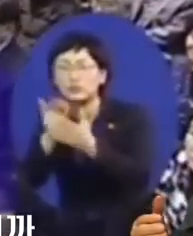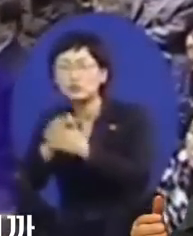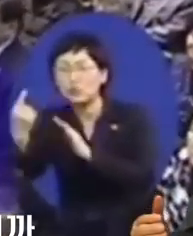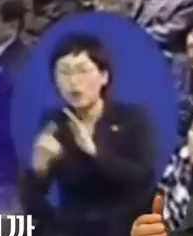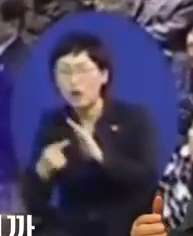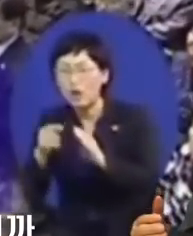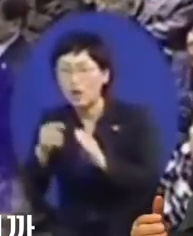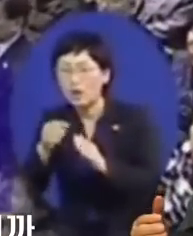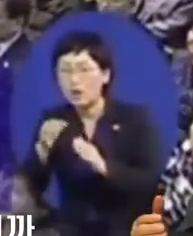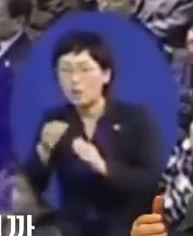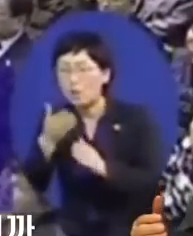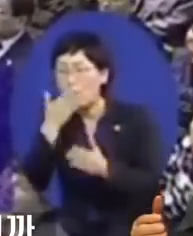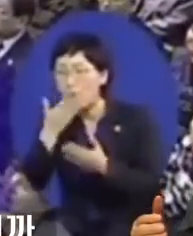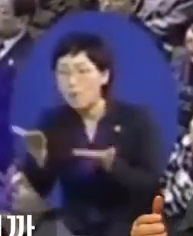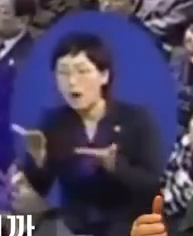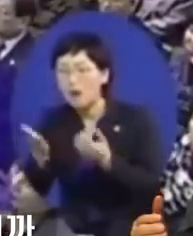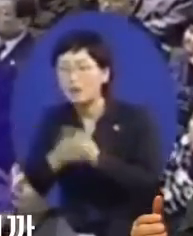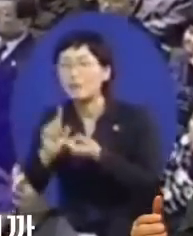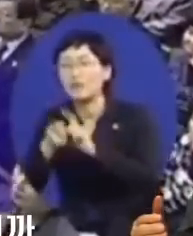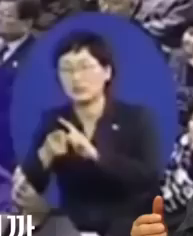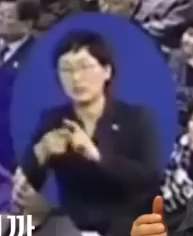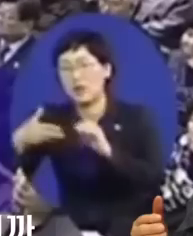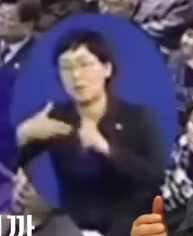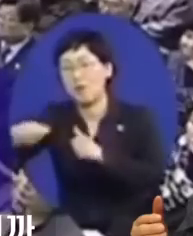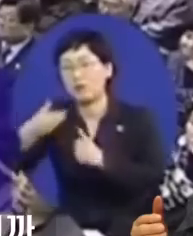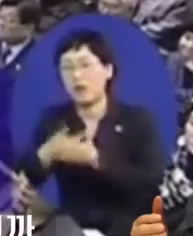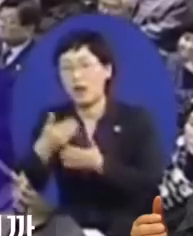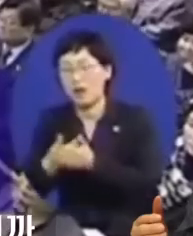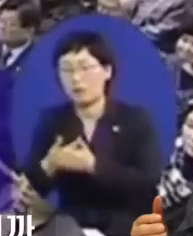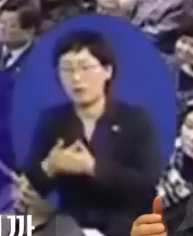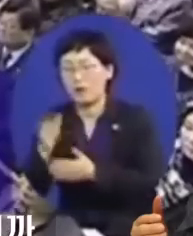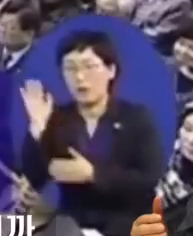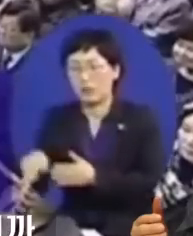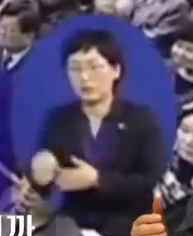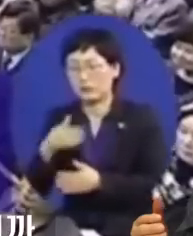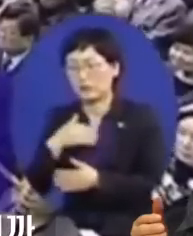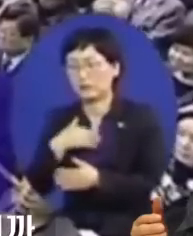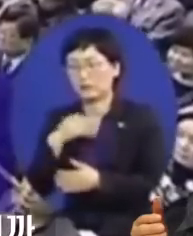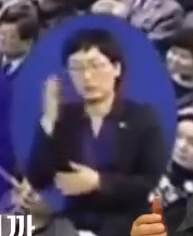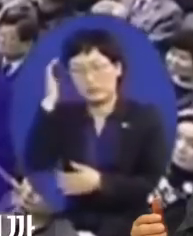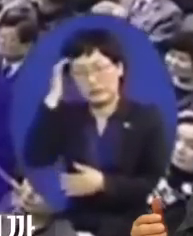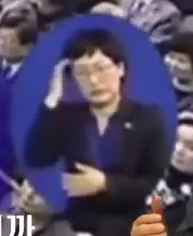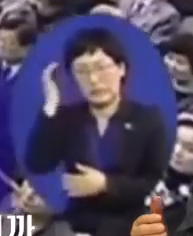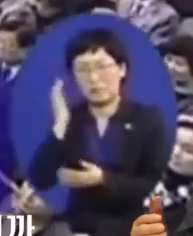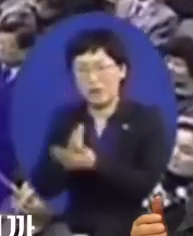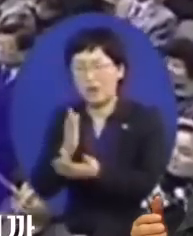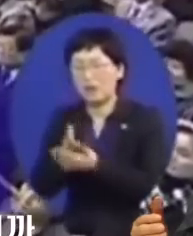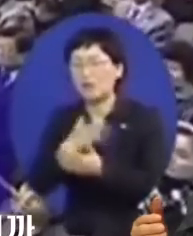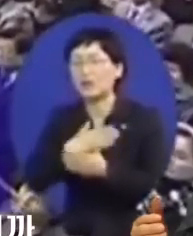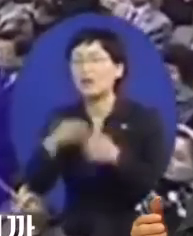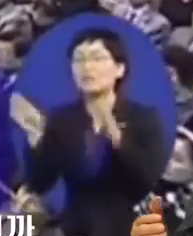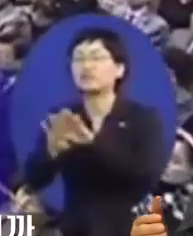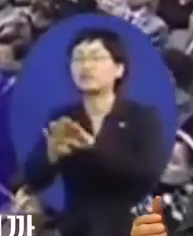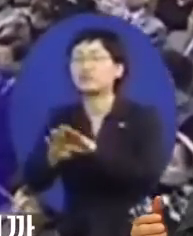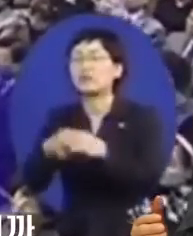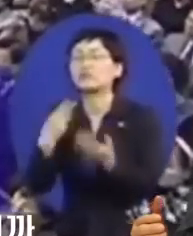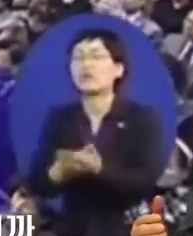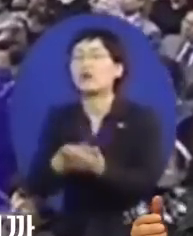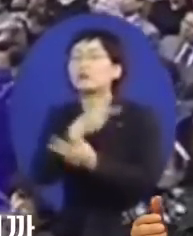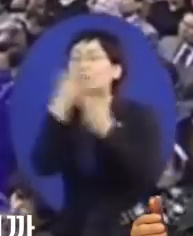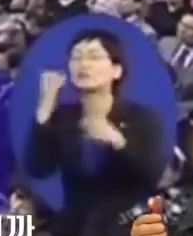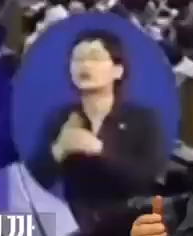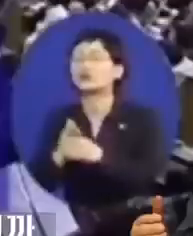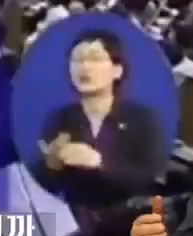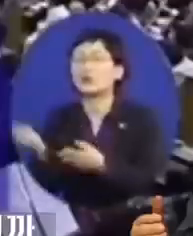그 안에 대답하여 이르되 나를 괴롭게 하지 말라, 문이 이미 닫혔고 아이들이 나와 함께 침실에 누웠으니 일어나 내게 줄 수가